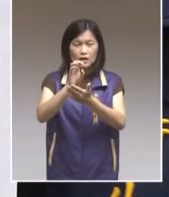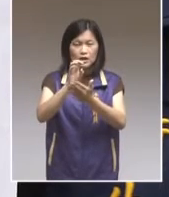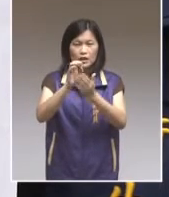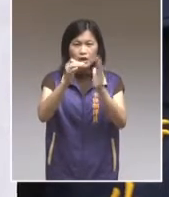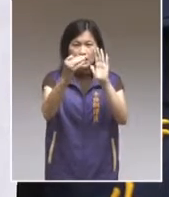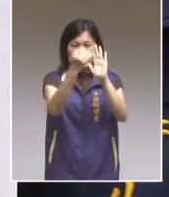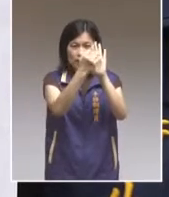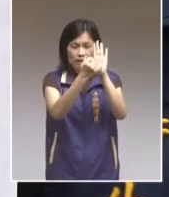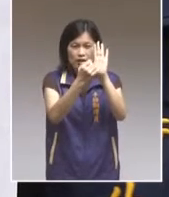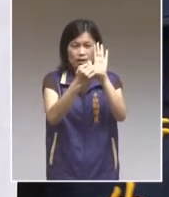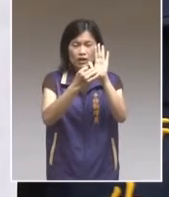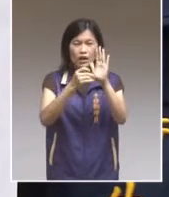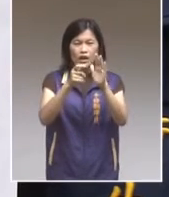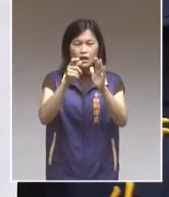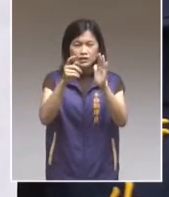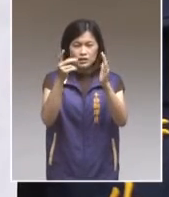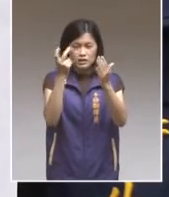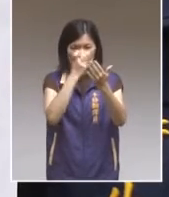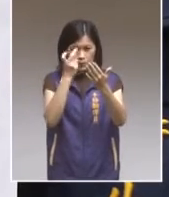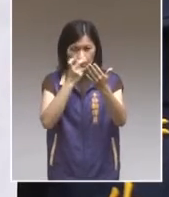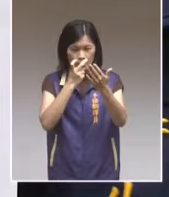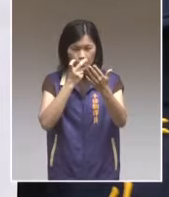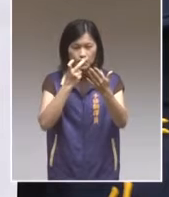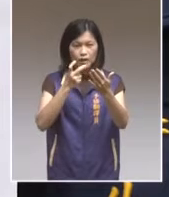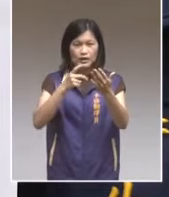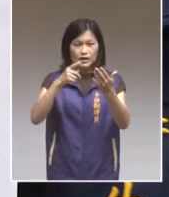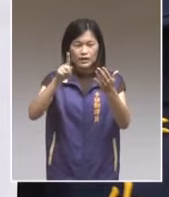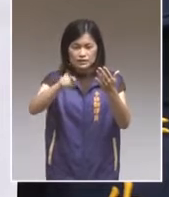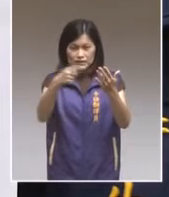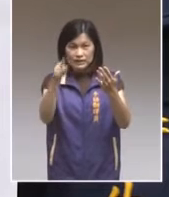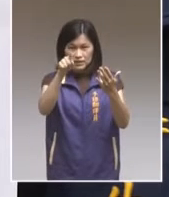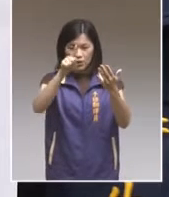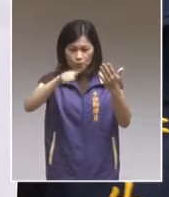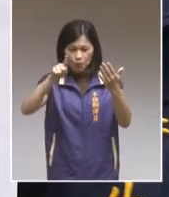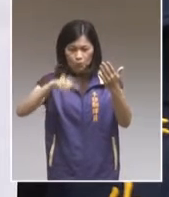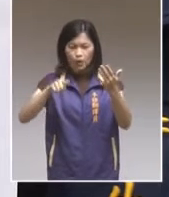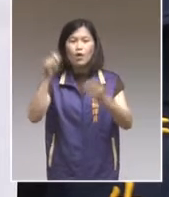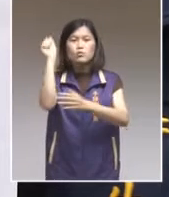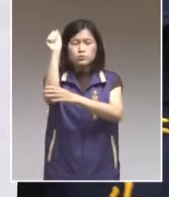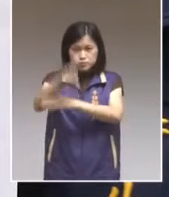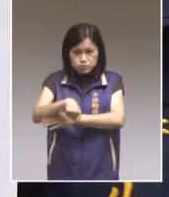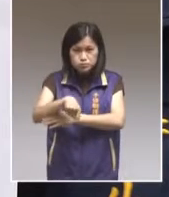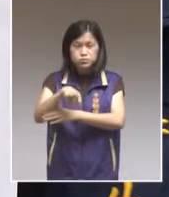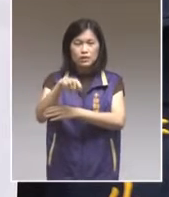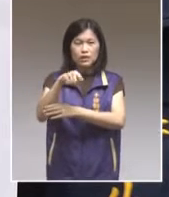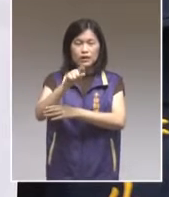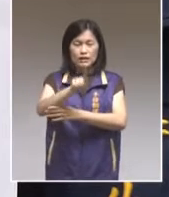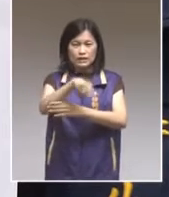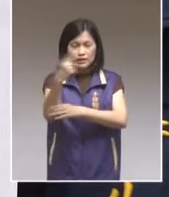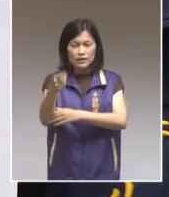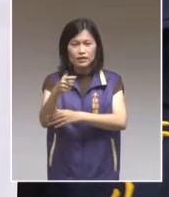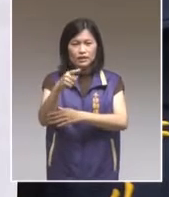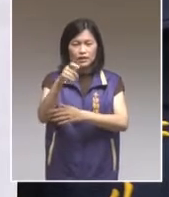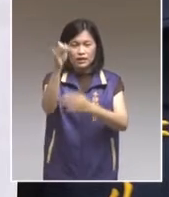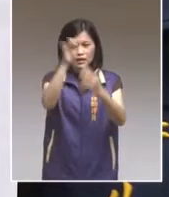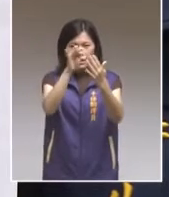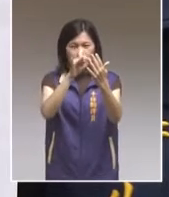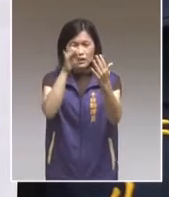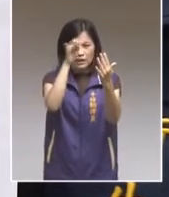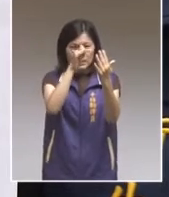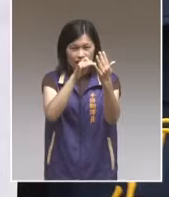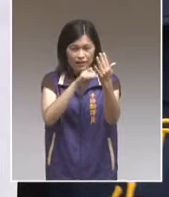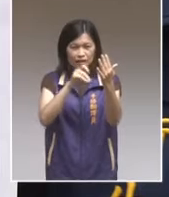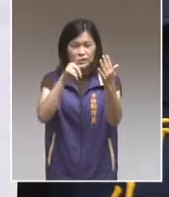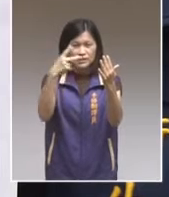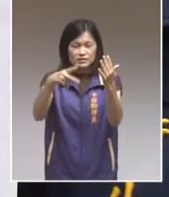个使用者知道。那勾选啊已详阅并同意提供资料之后，会进入继续填答。那继续填